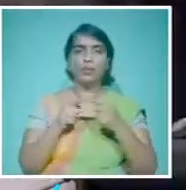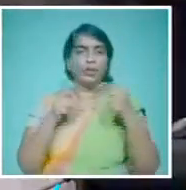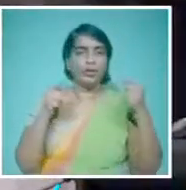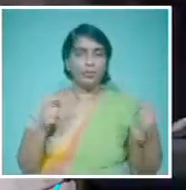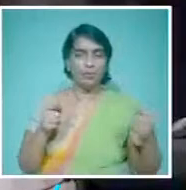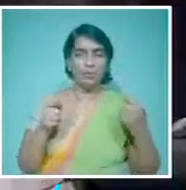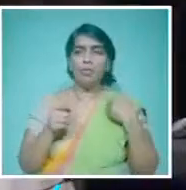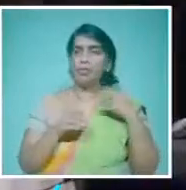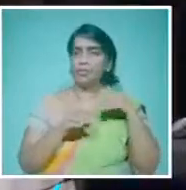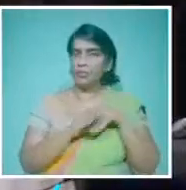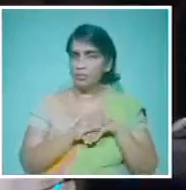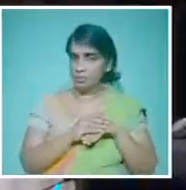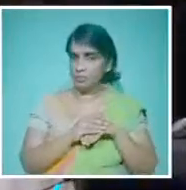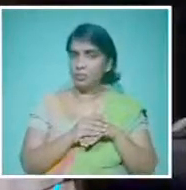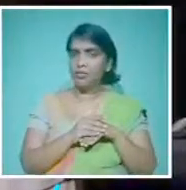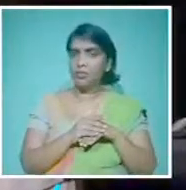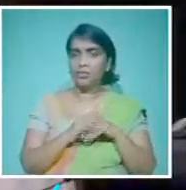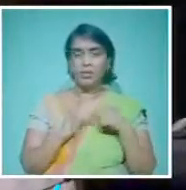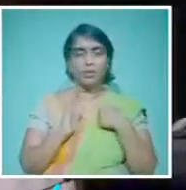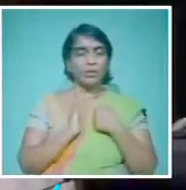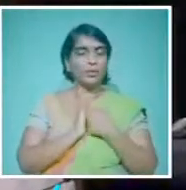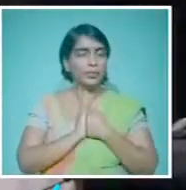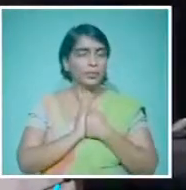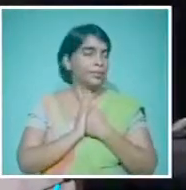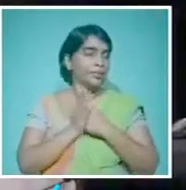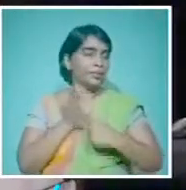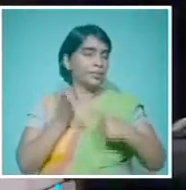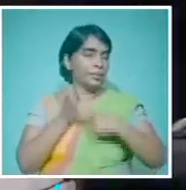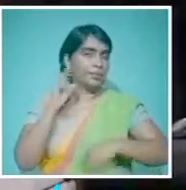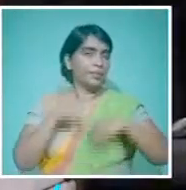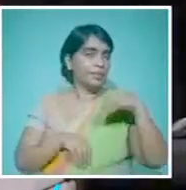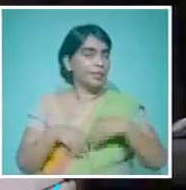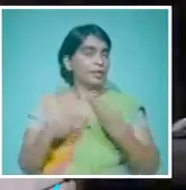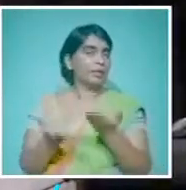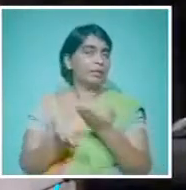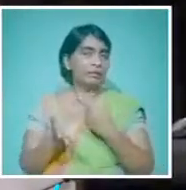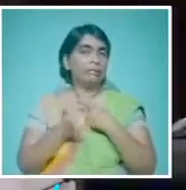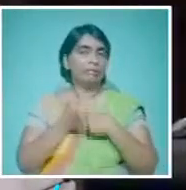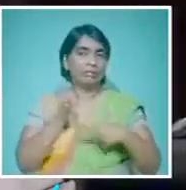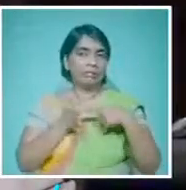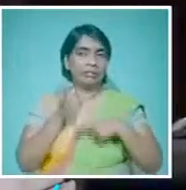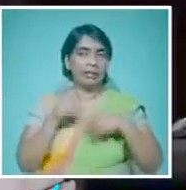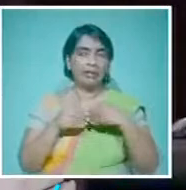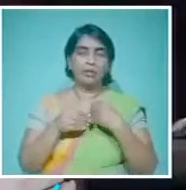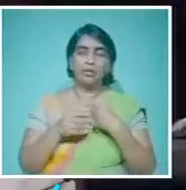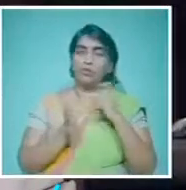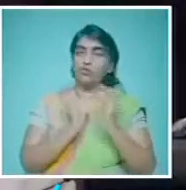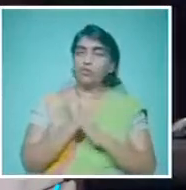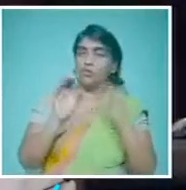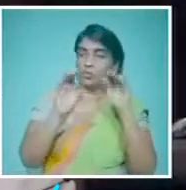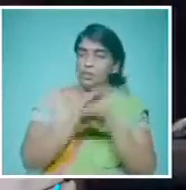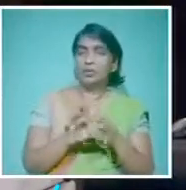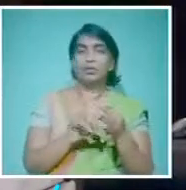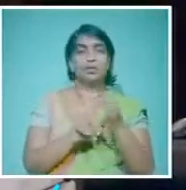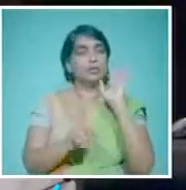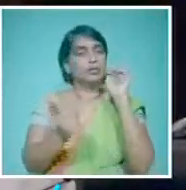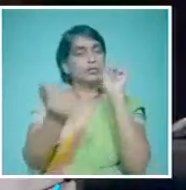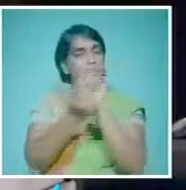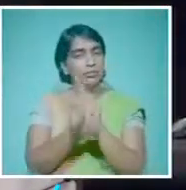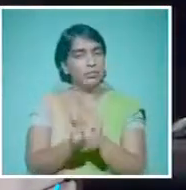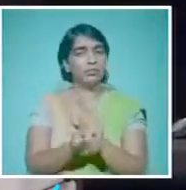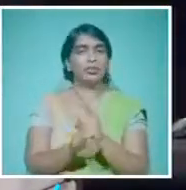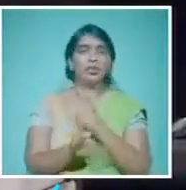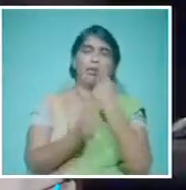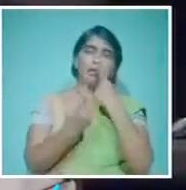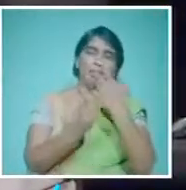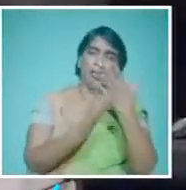ඉඳගෙන අපි වැතිවරණය ඉල්ලනවා අපි කොමිෂන් සභාවට යනවා ගරු සභාපතිතුමා හම්බ වෙනවා එතුමන්ලා අපිට